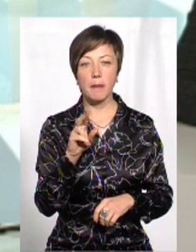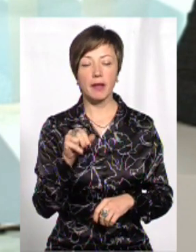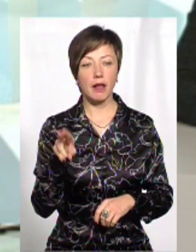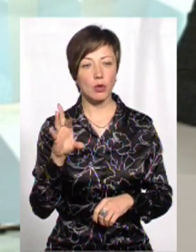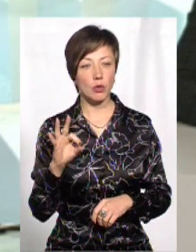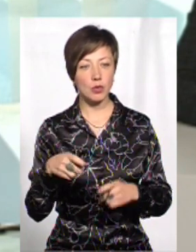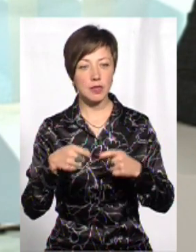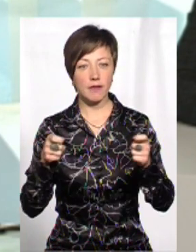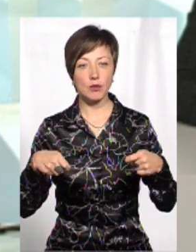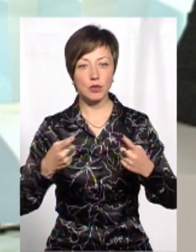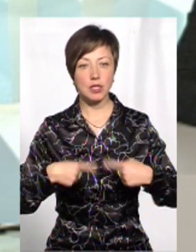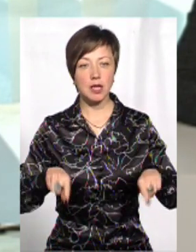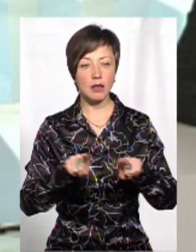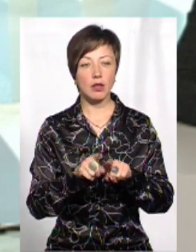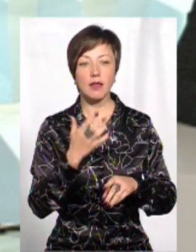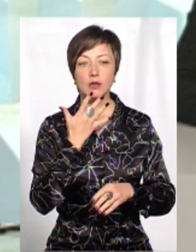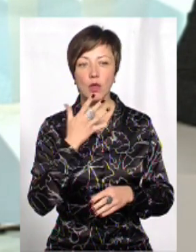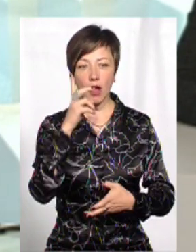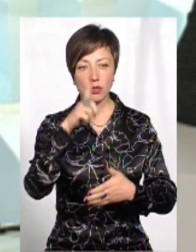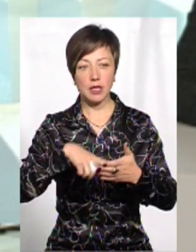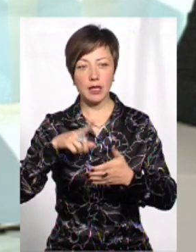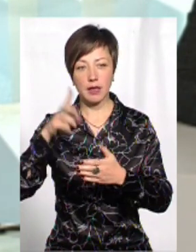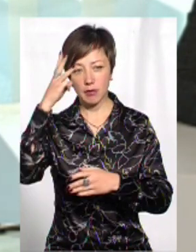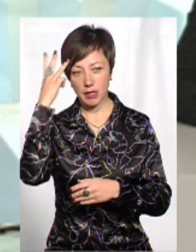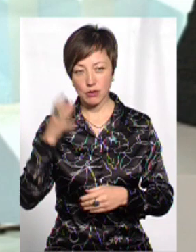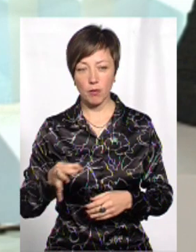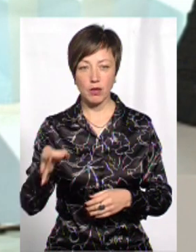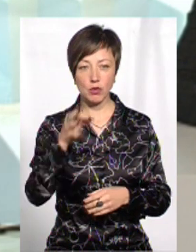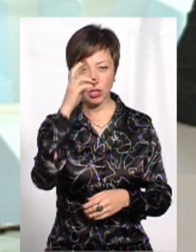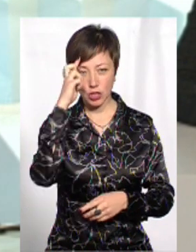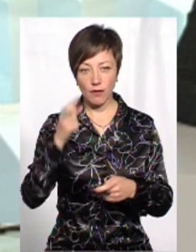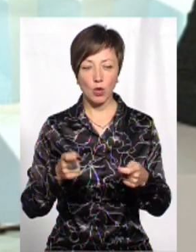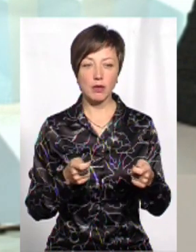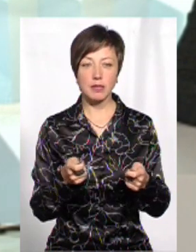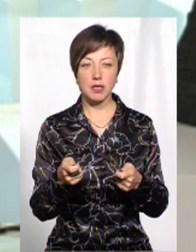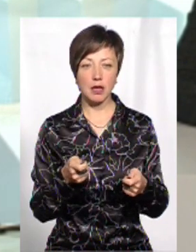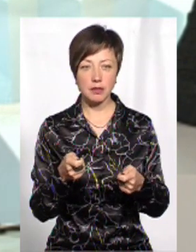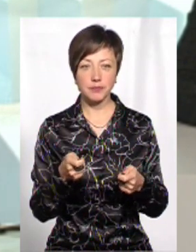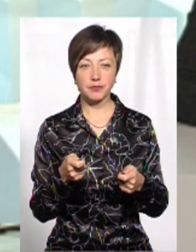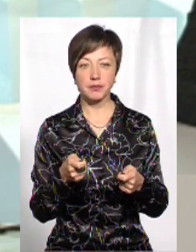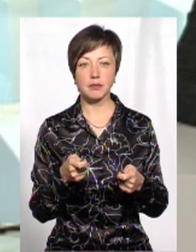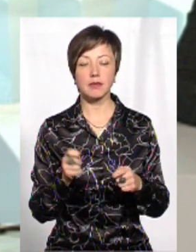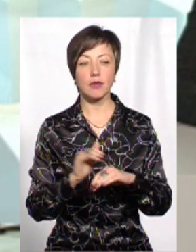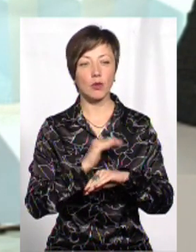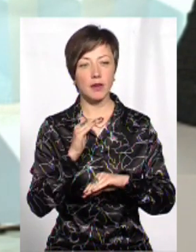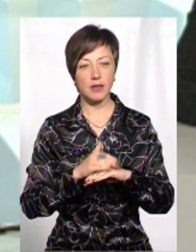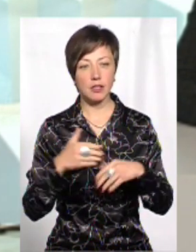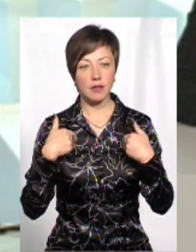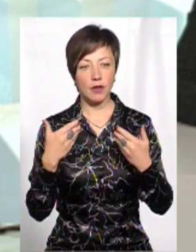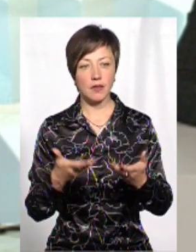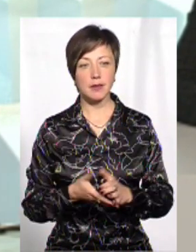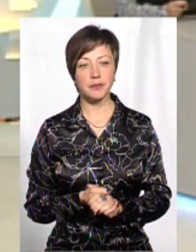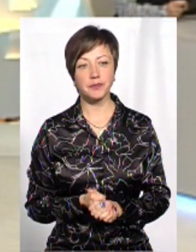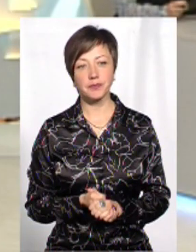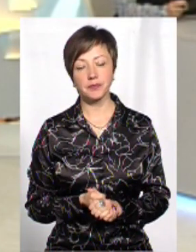Западенко, завідувачка сектору національностей та релігій Хмельницької обласної державної адміністрації. Добрий вечір. Вітаю вас,